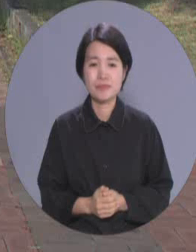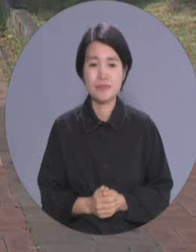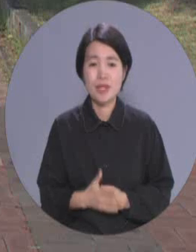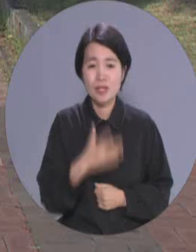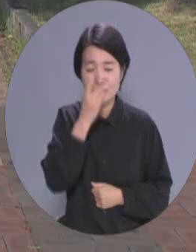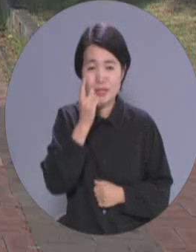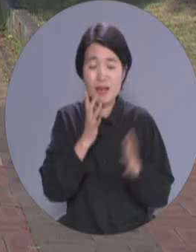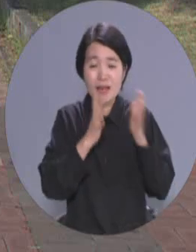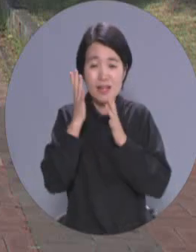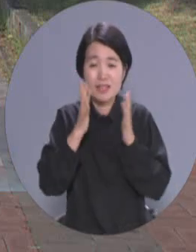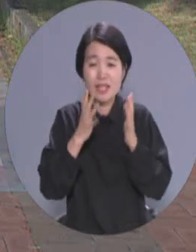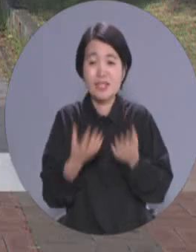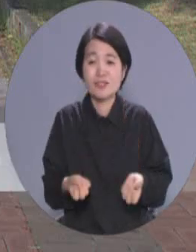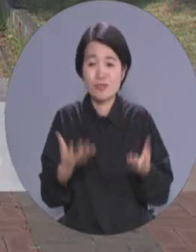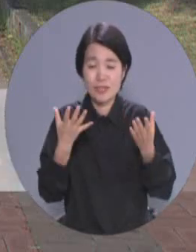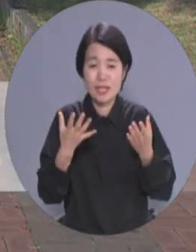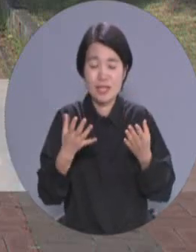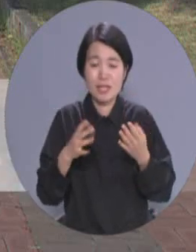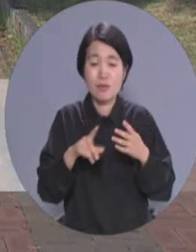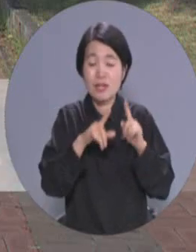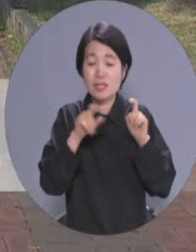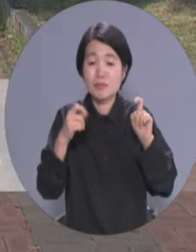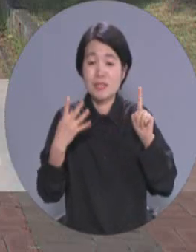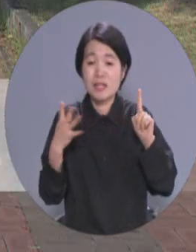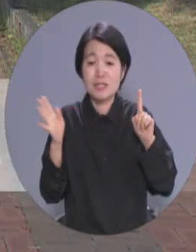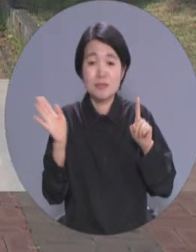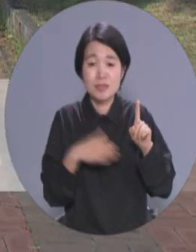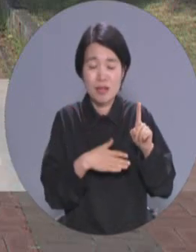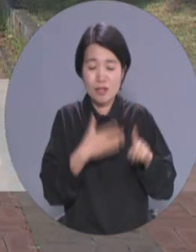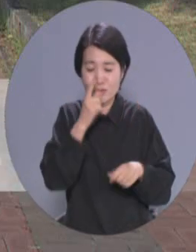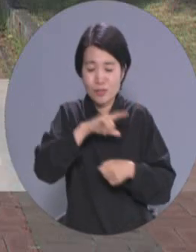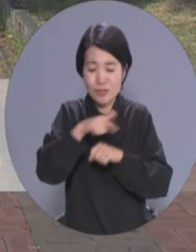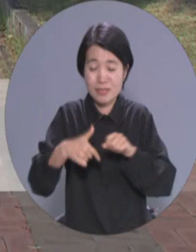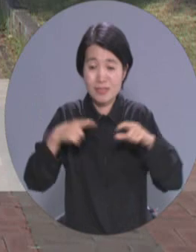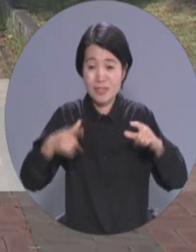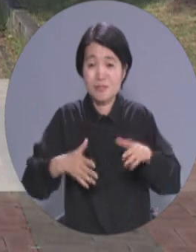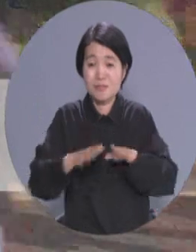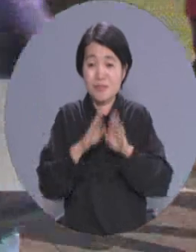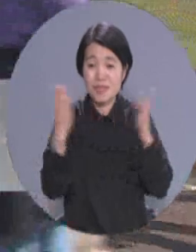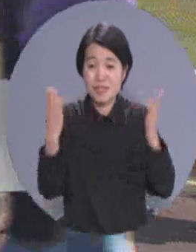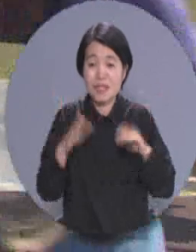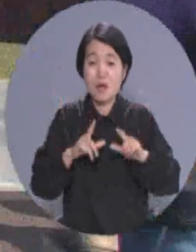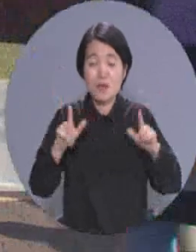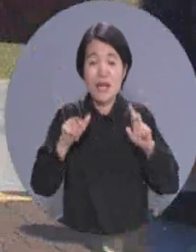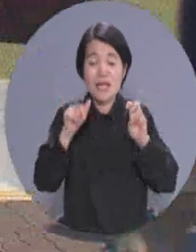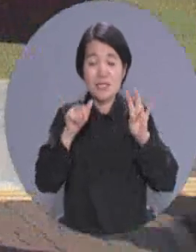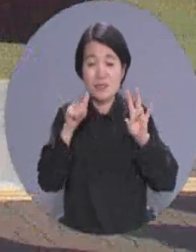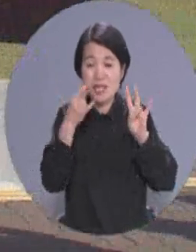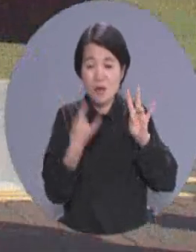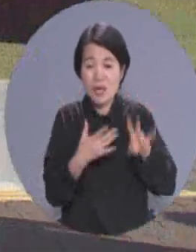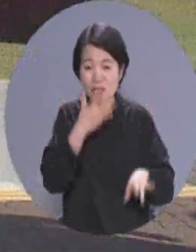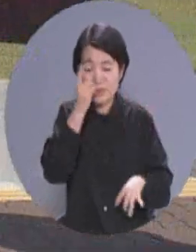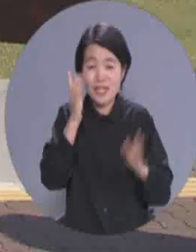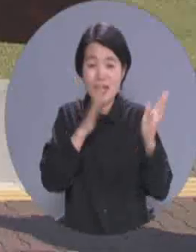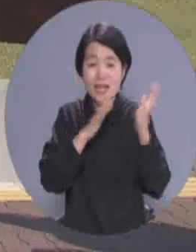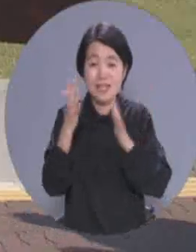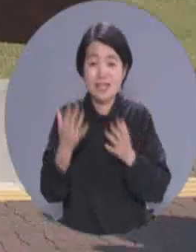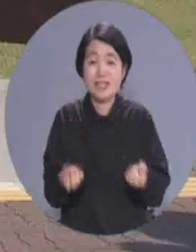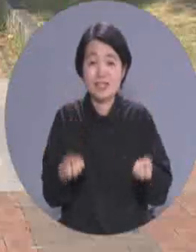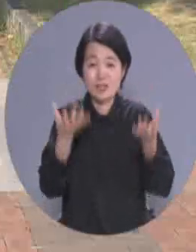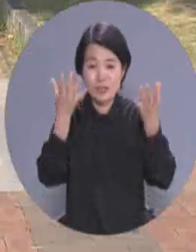순천만 갈대 축제가 오는 4일부터 이틀 동안 순천만 일원에서 열립니다 올해 제 24회 순천만 갈대